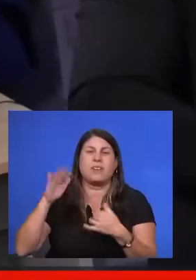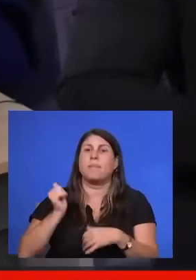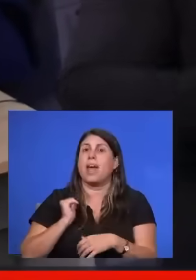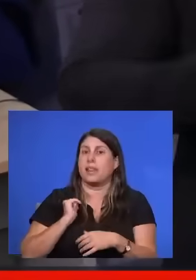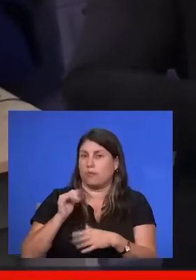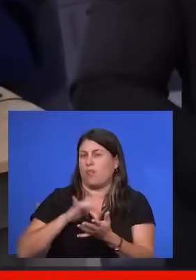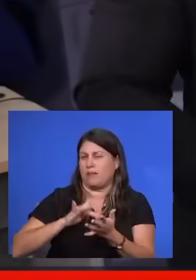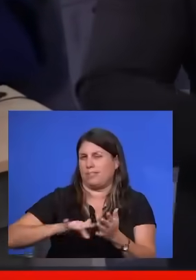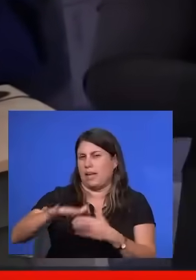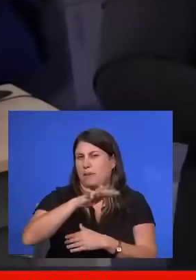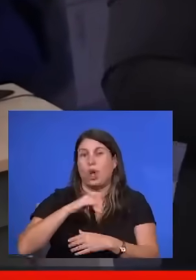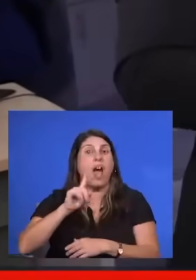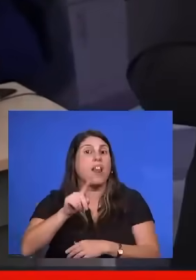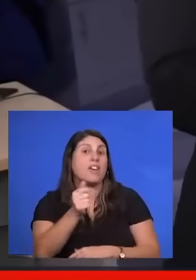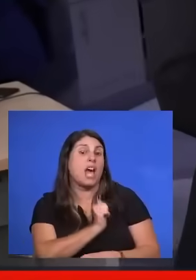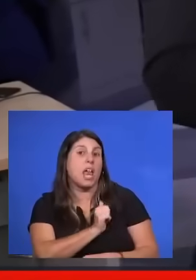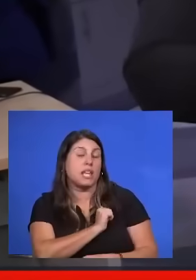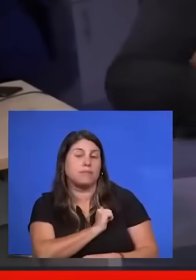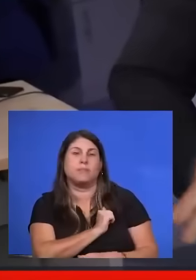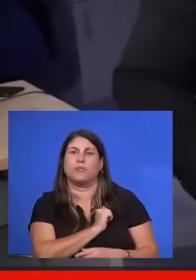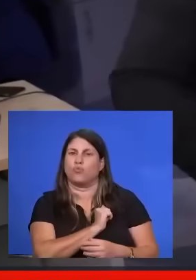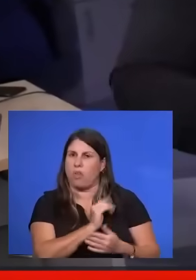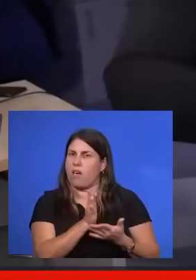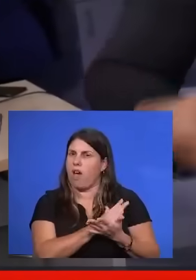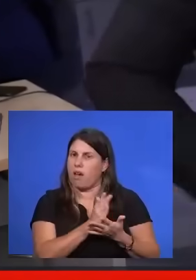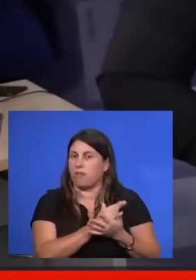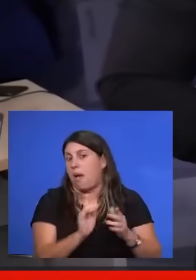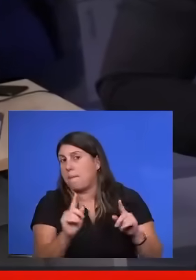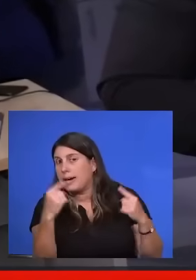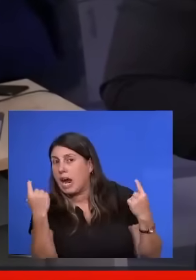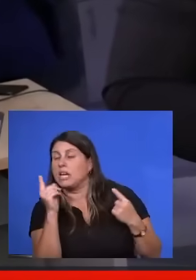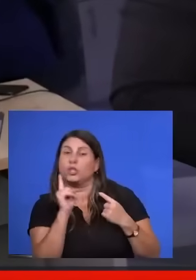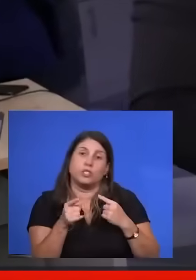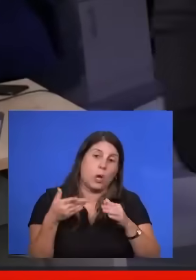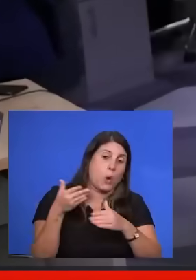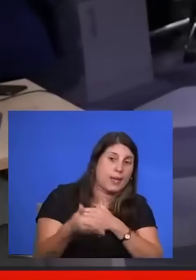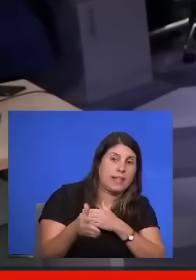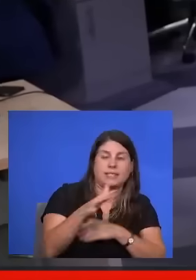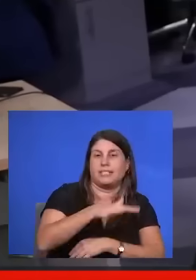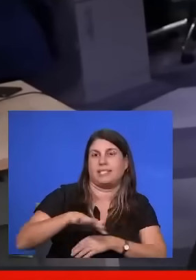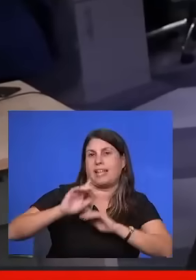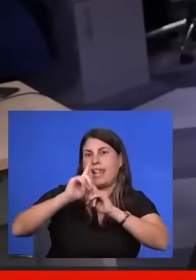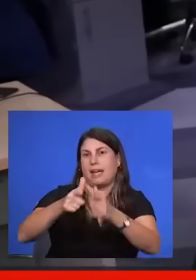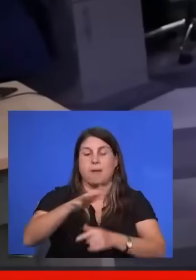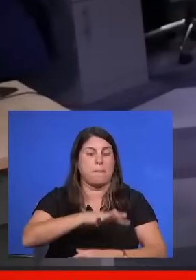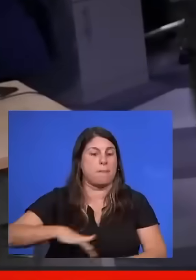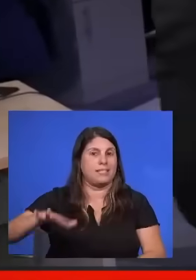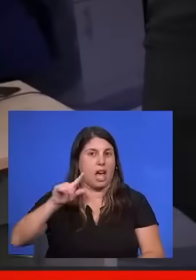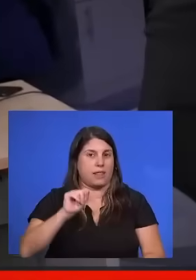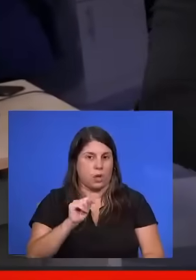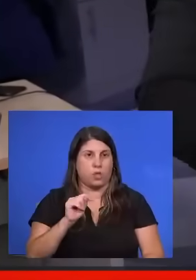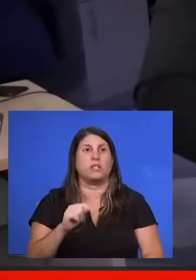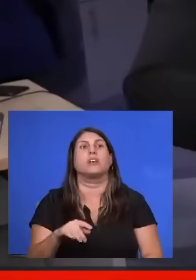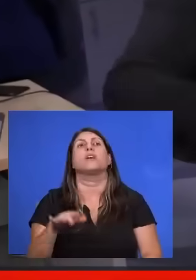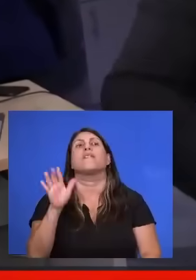נוספים שמעמידים אותם בכוננות למקרה שהם יצטרכו להיכנס לזירת הלחימה המזרח תיכונית, וגם עשרות מטוסי